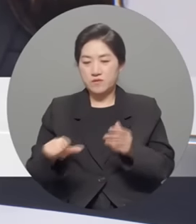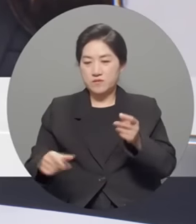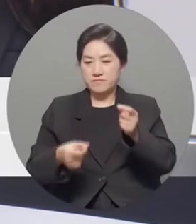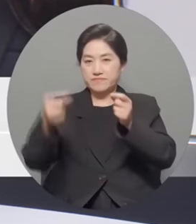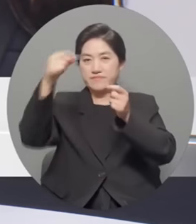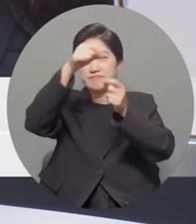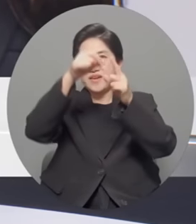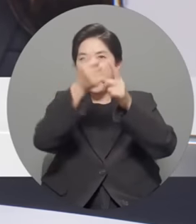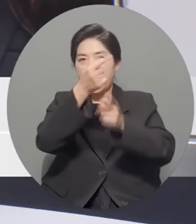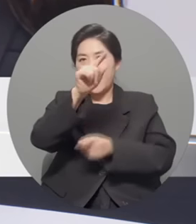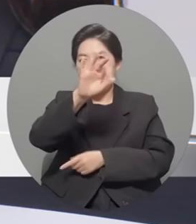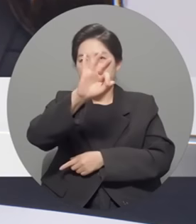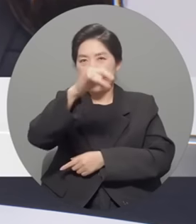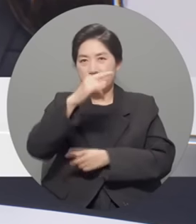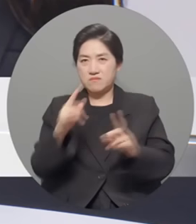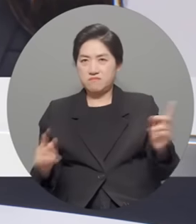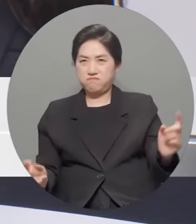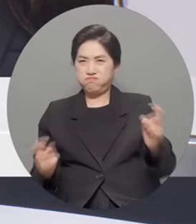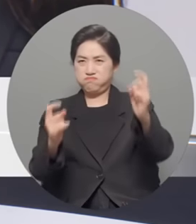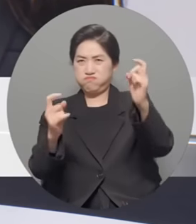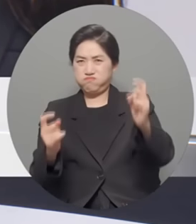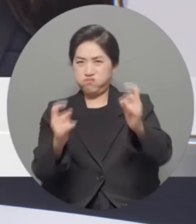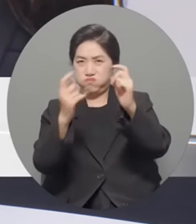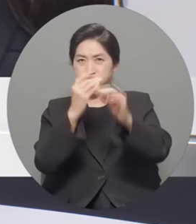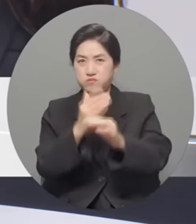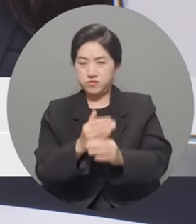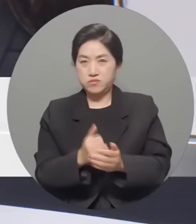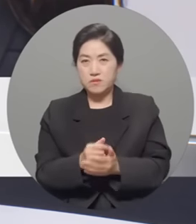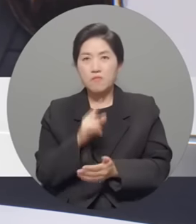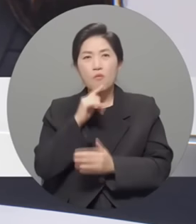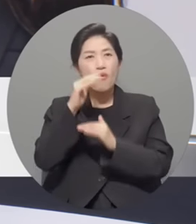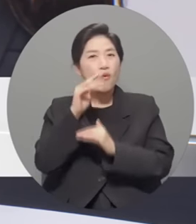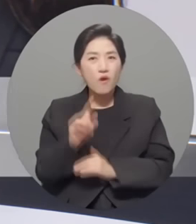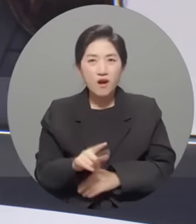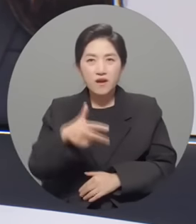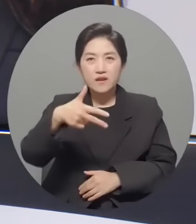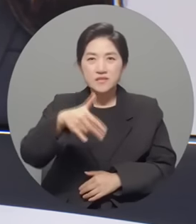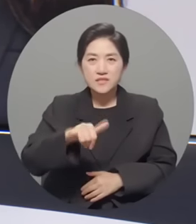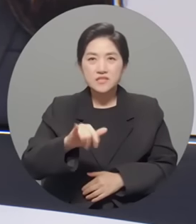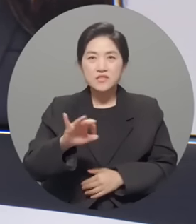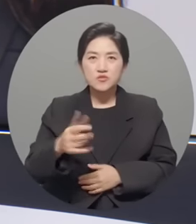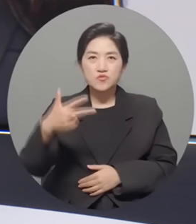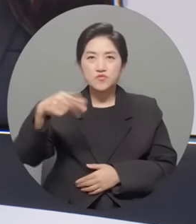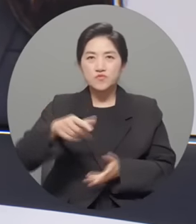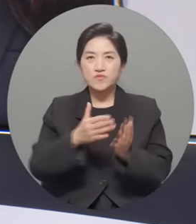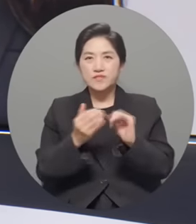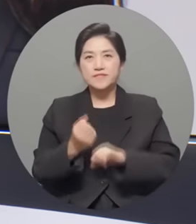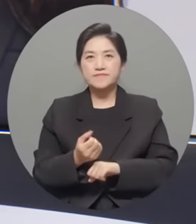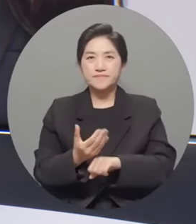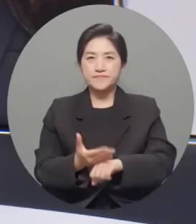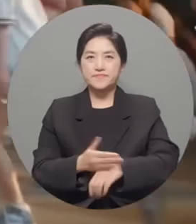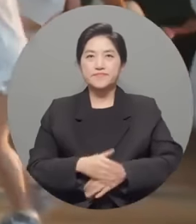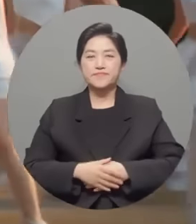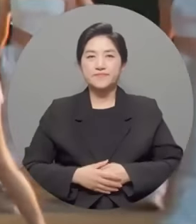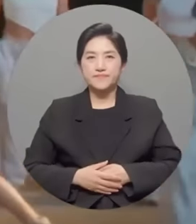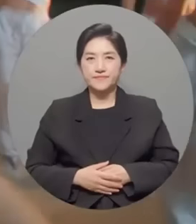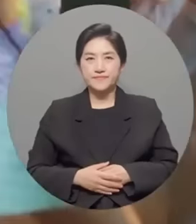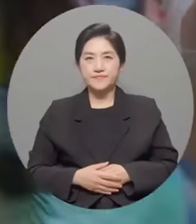하이브 측이 공방을 거듭하고 있는데요. 무슨 사연인지 지윤수 기자가 취재했습니다.